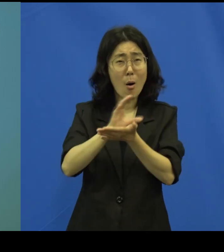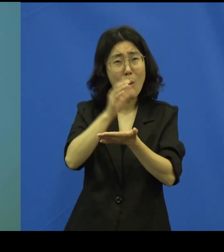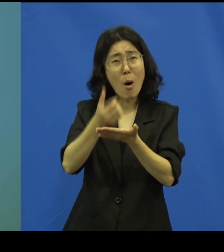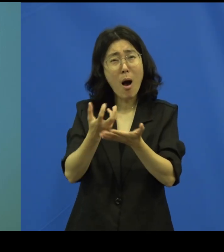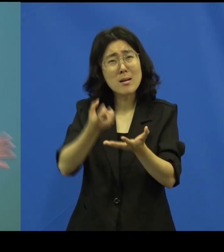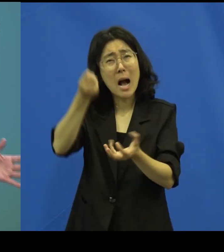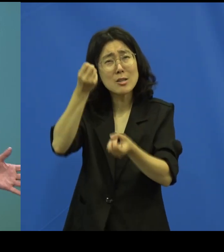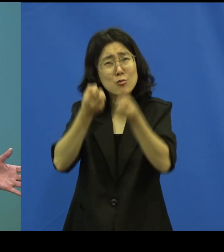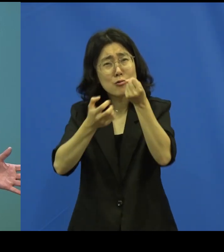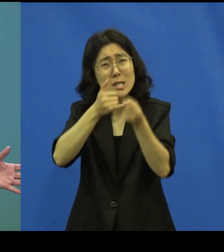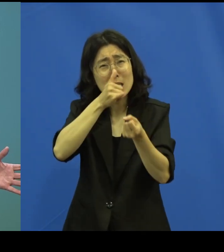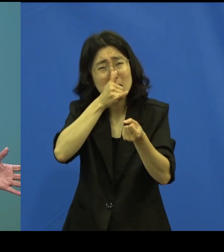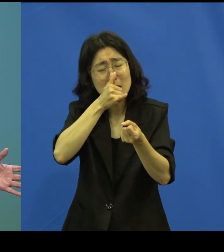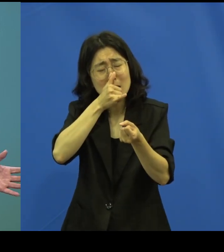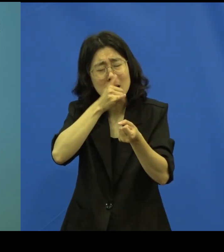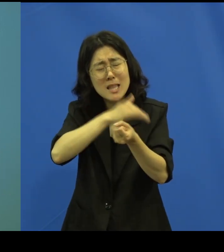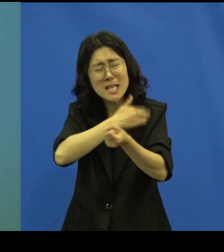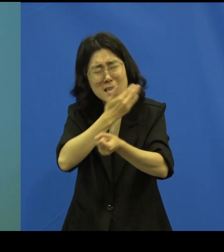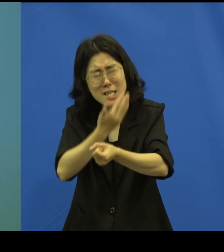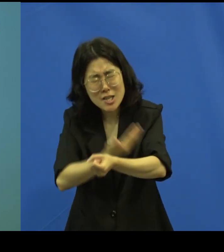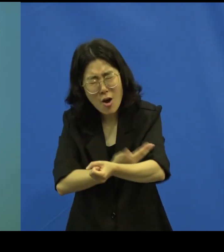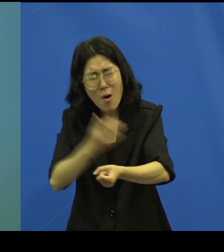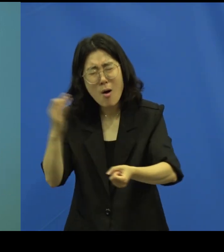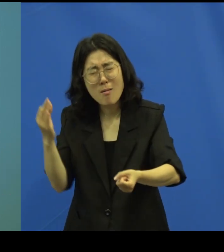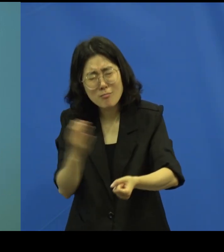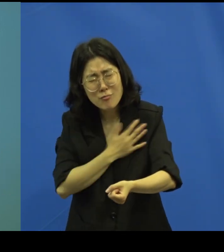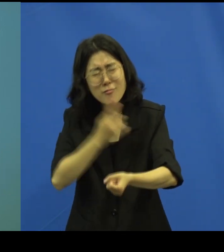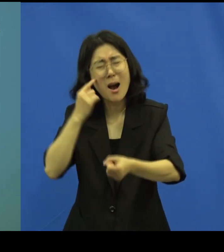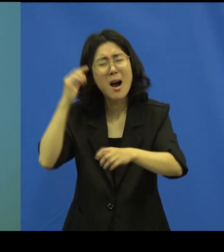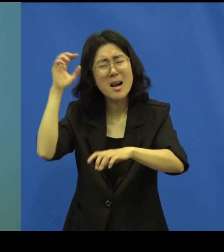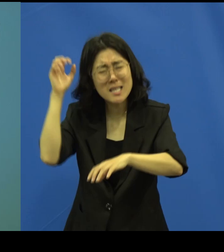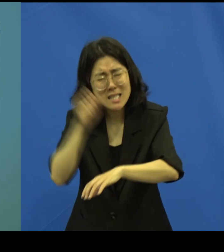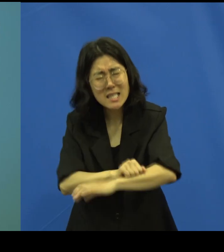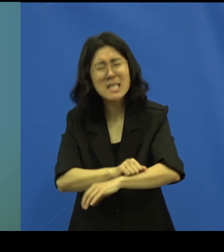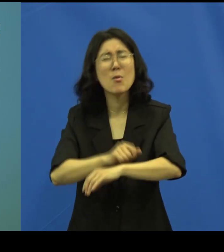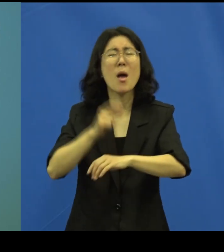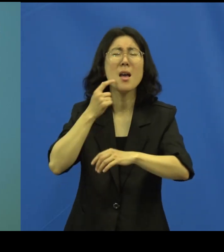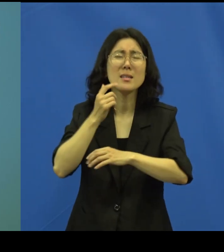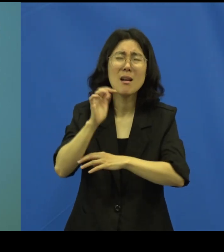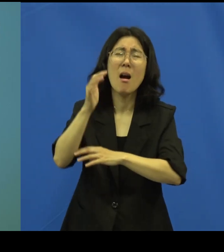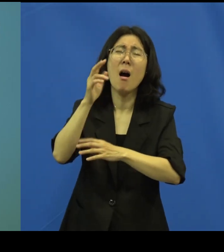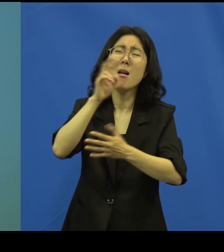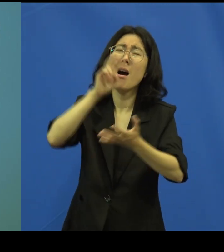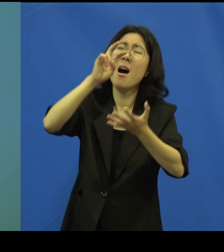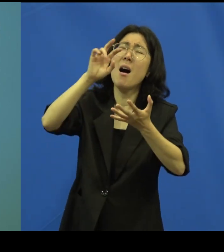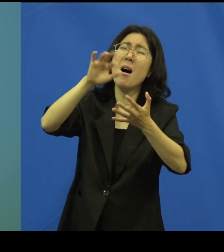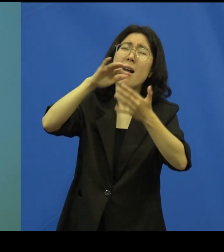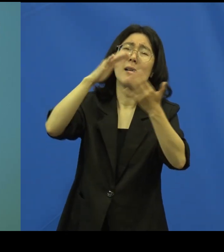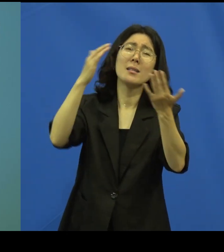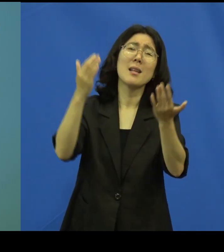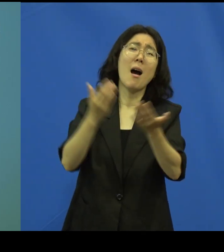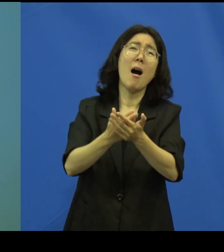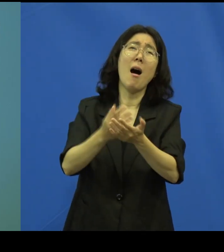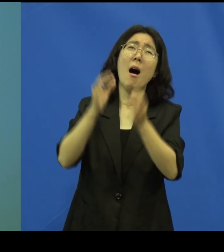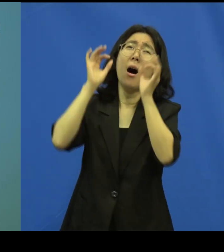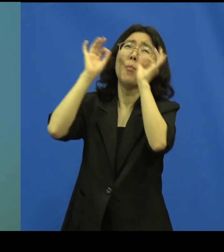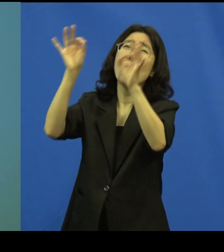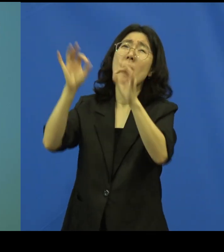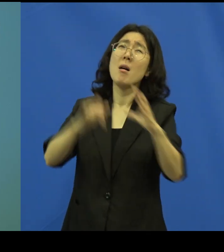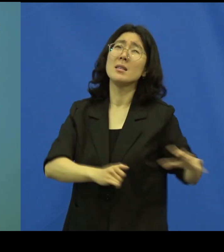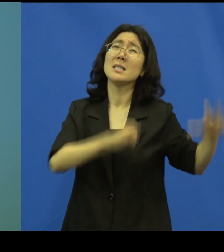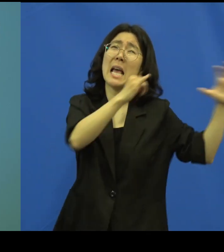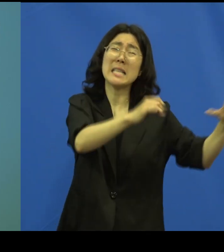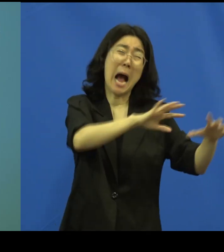조금씩 눈떠가면 우리가 세상의 허접한 것에 눈길을 빼앗기지 않을 수가